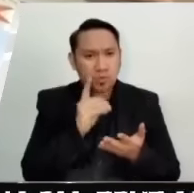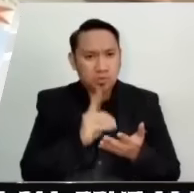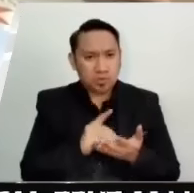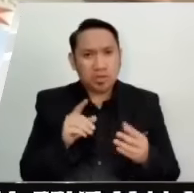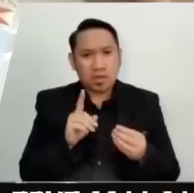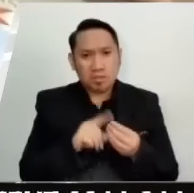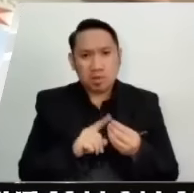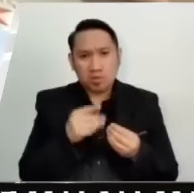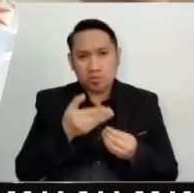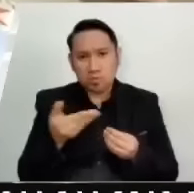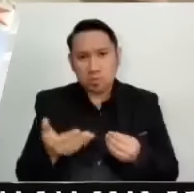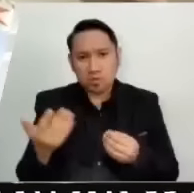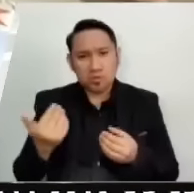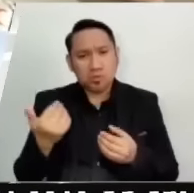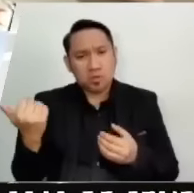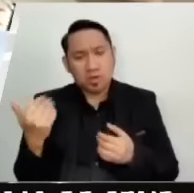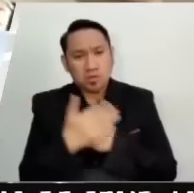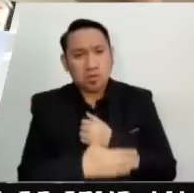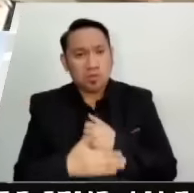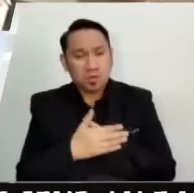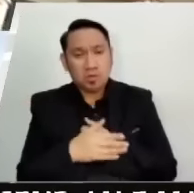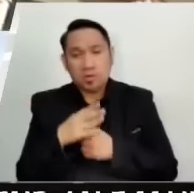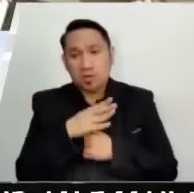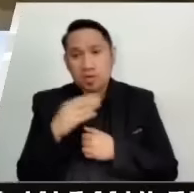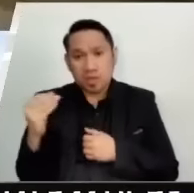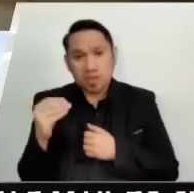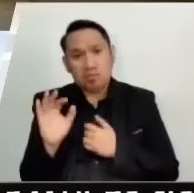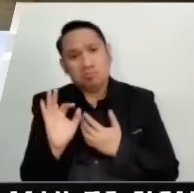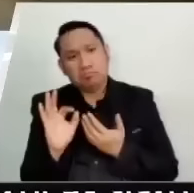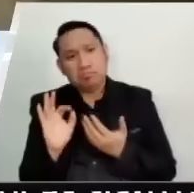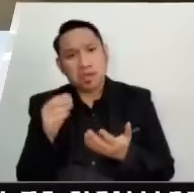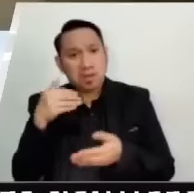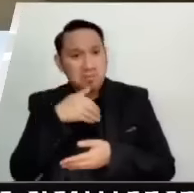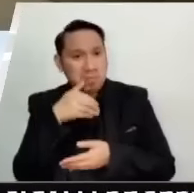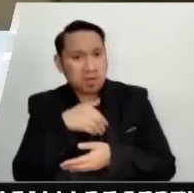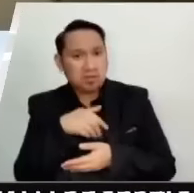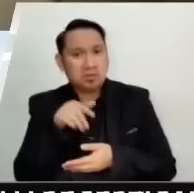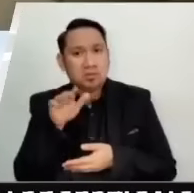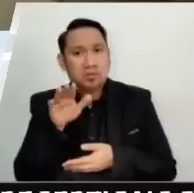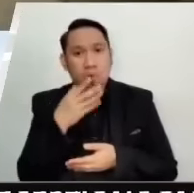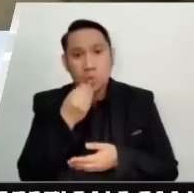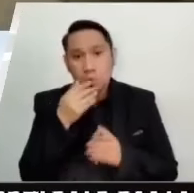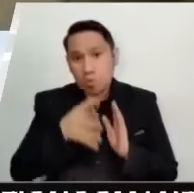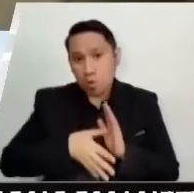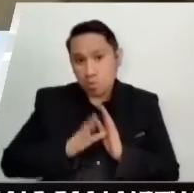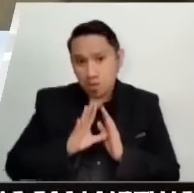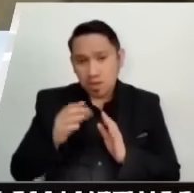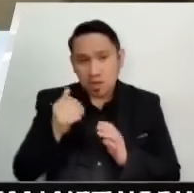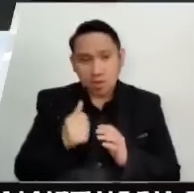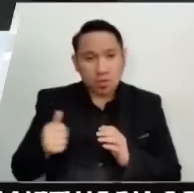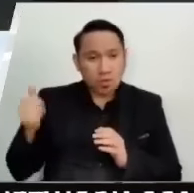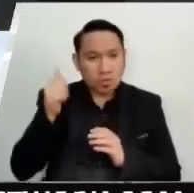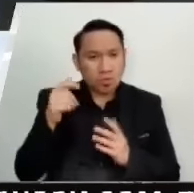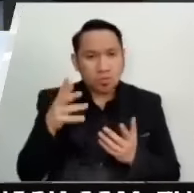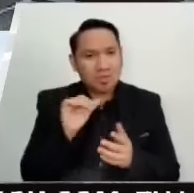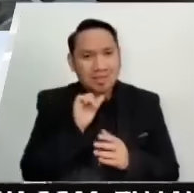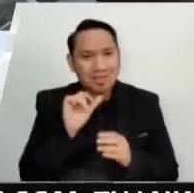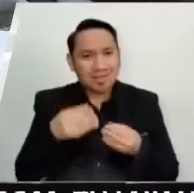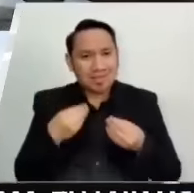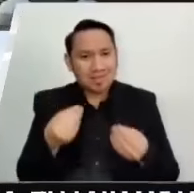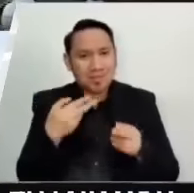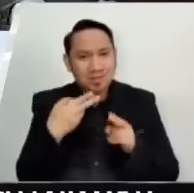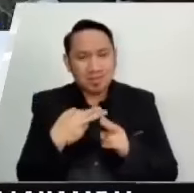abroad at mga accounts sa foreign at local banks ng isang comelic official na diin niya tinukoy mga